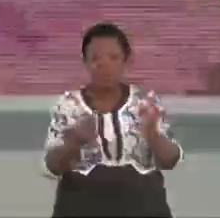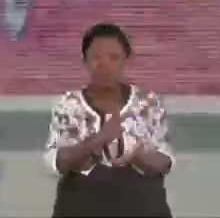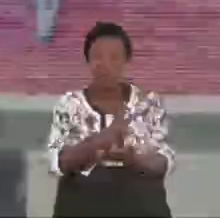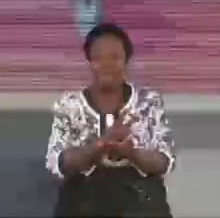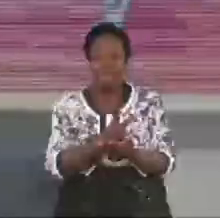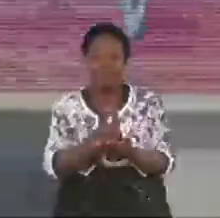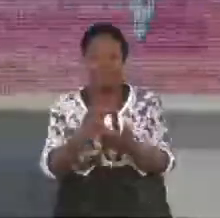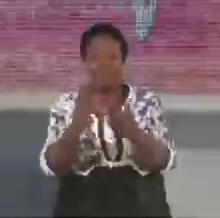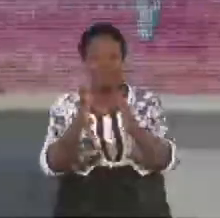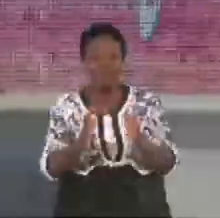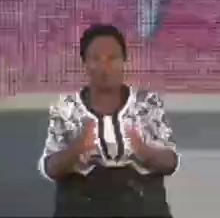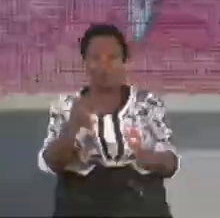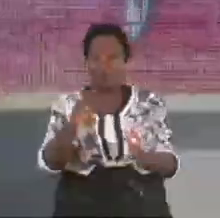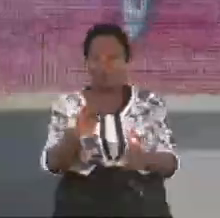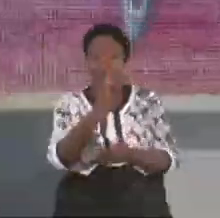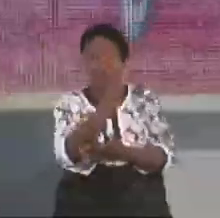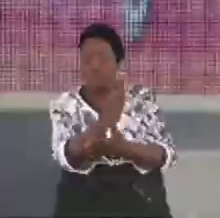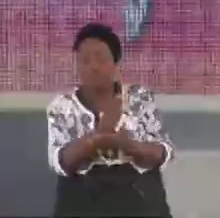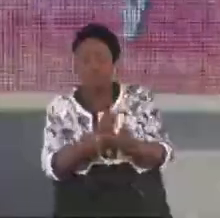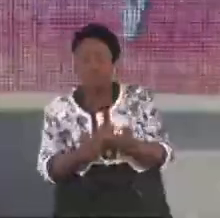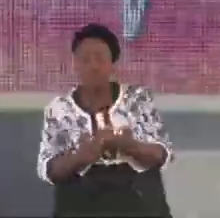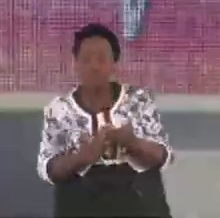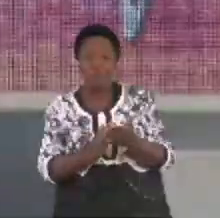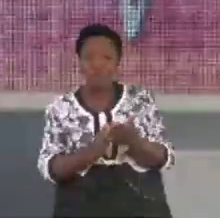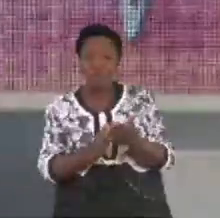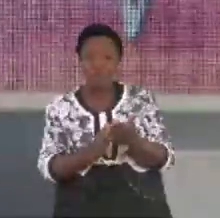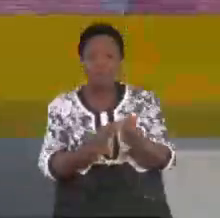certains formés par Jean.